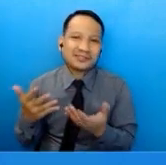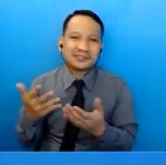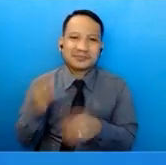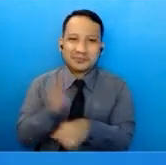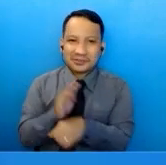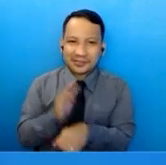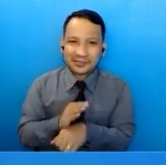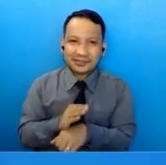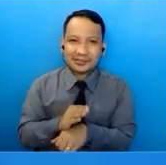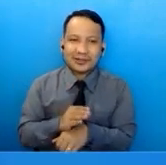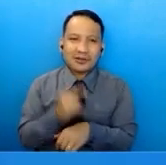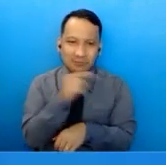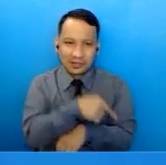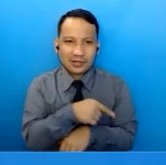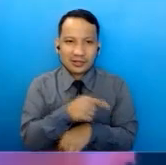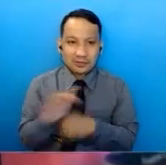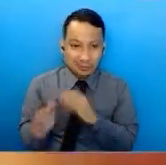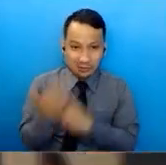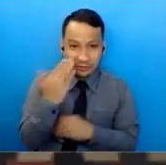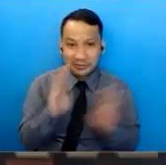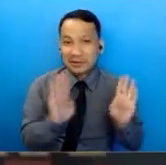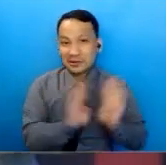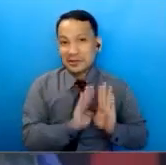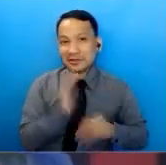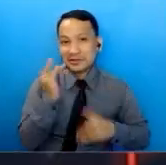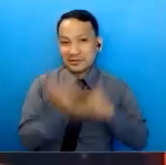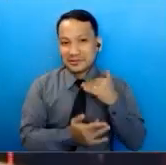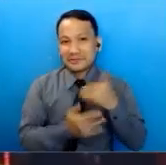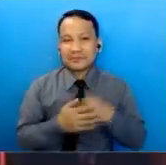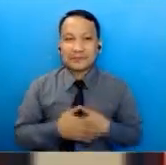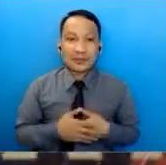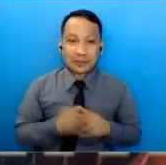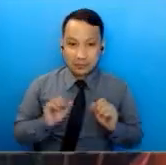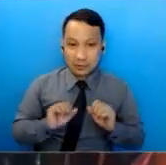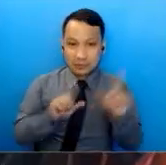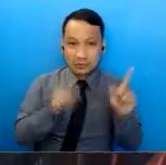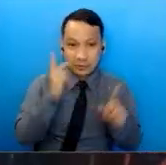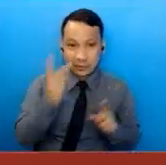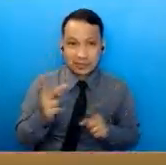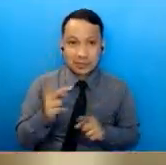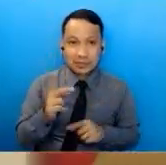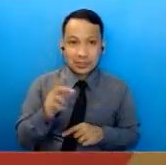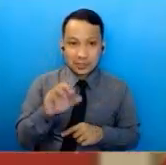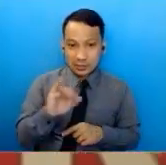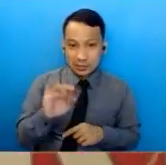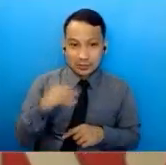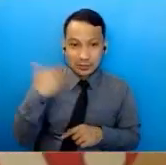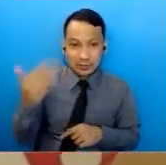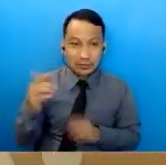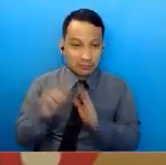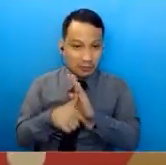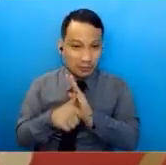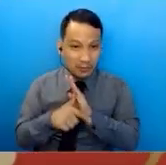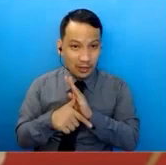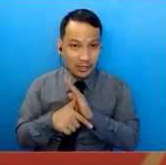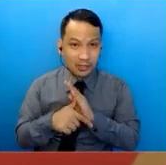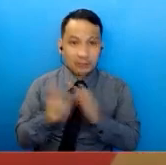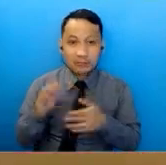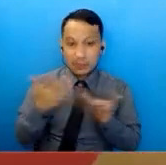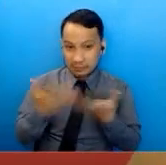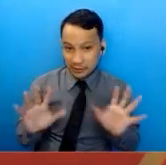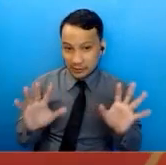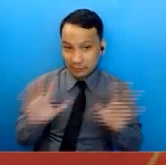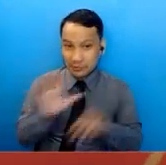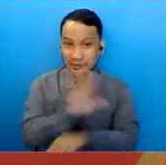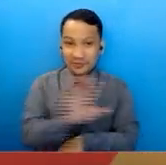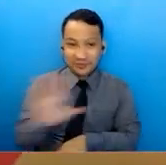Magresto ka na lang. Maaga nagsasara. Mapapanood na si Allan K sa singaling simula mamaya pagkatapos ng